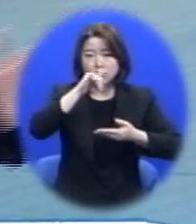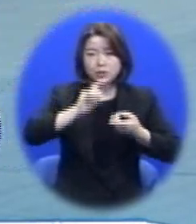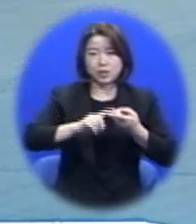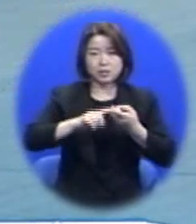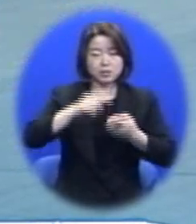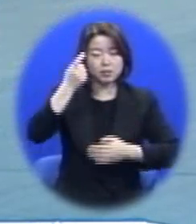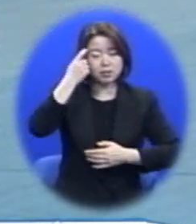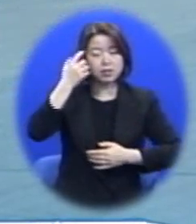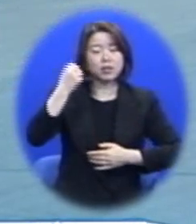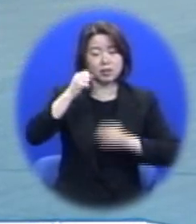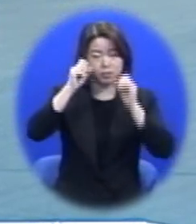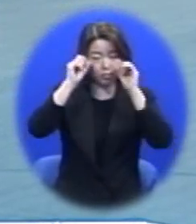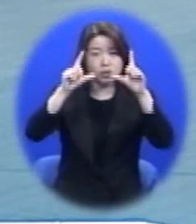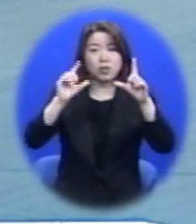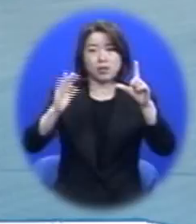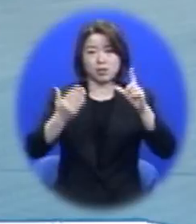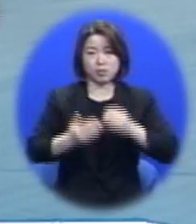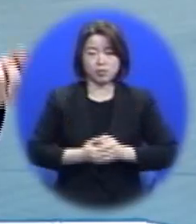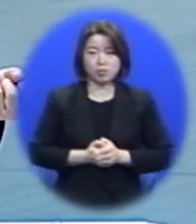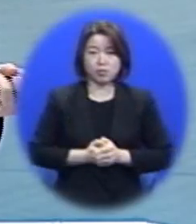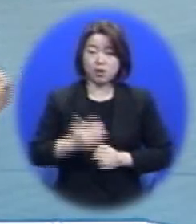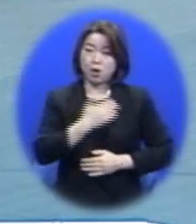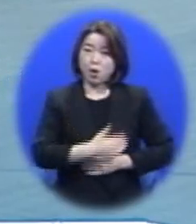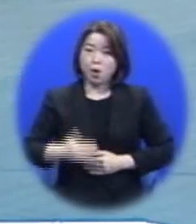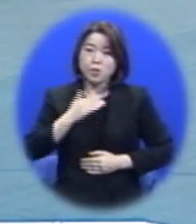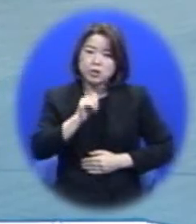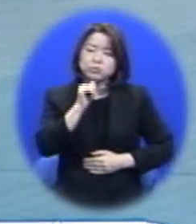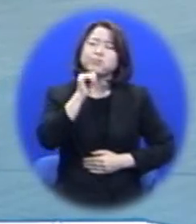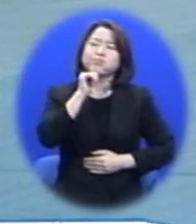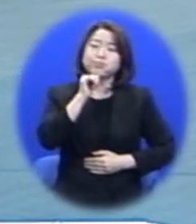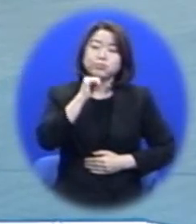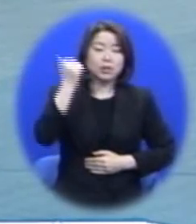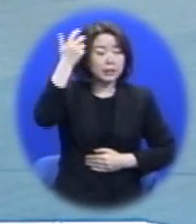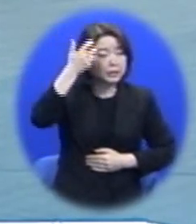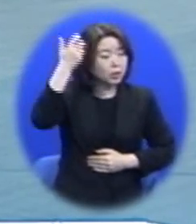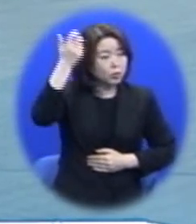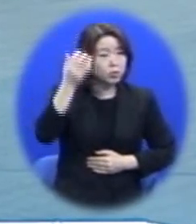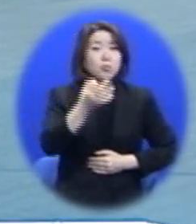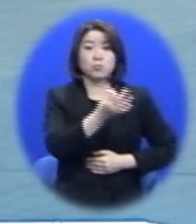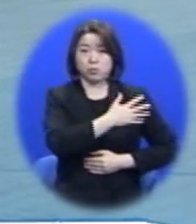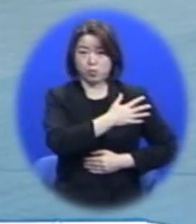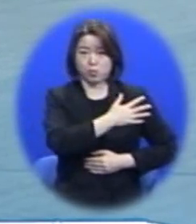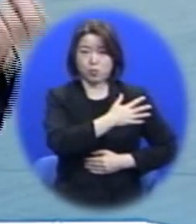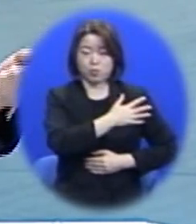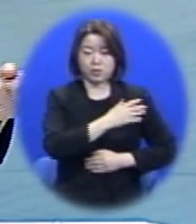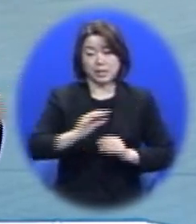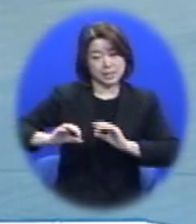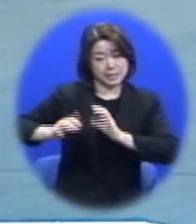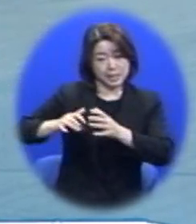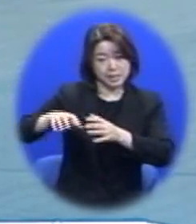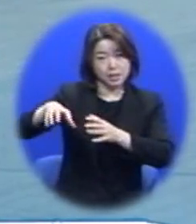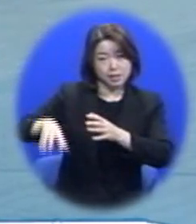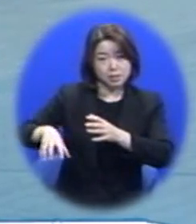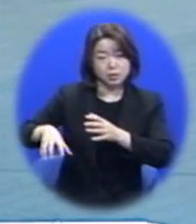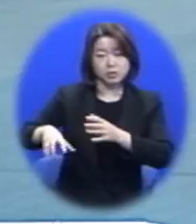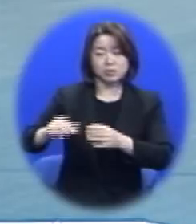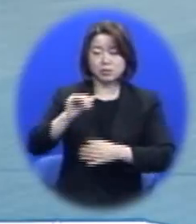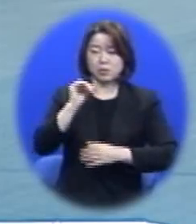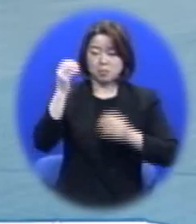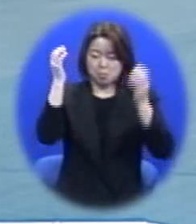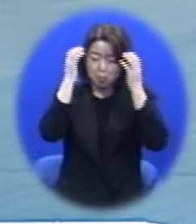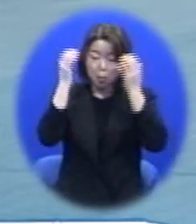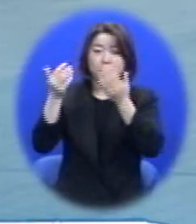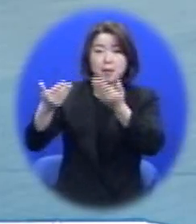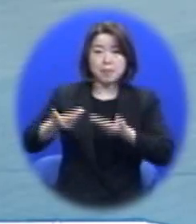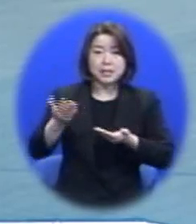눈이 뜨이셨습니까? 육신적으로는 궁핍하고 영으로는 부유하고 세상에서는 고난을 당하나 하나님